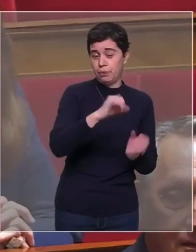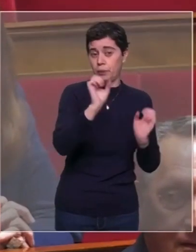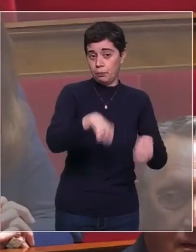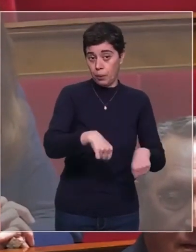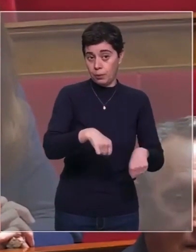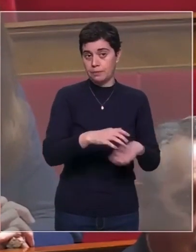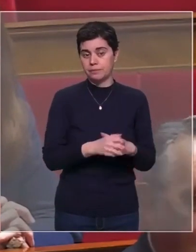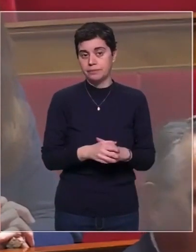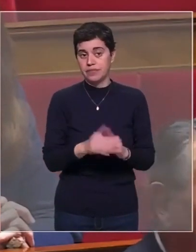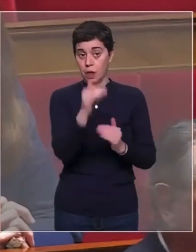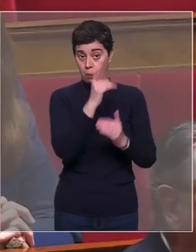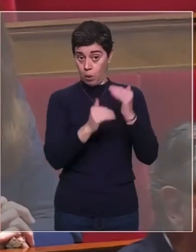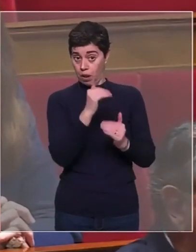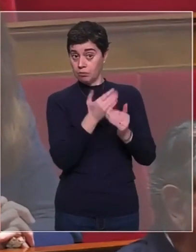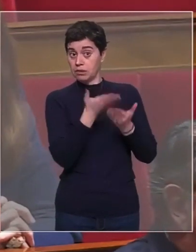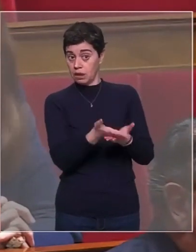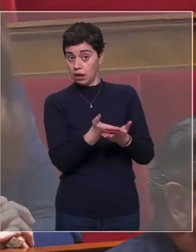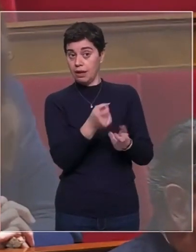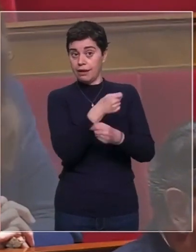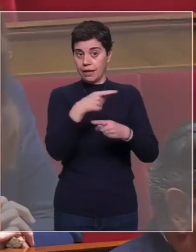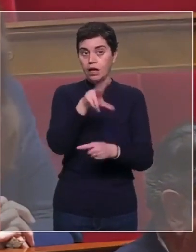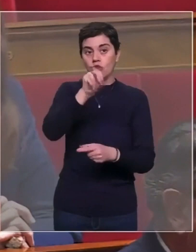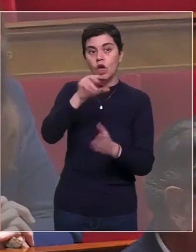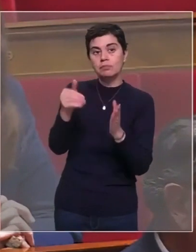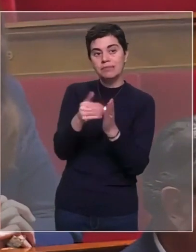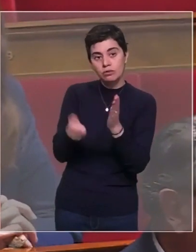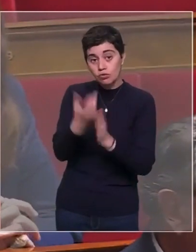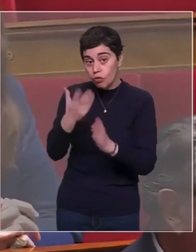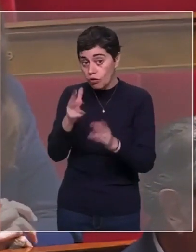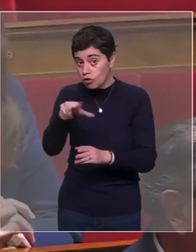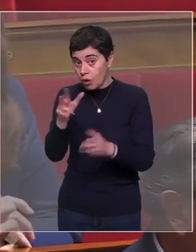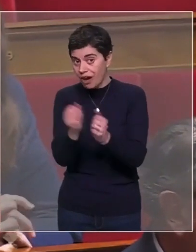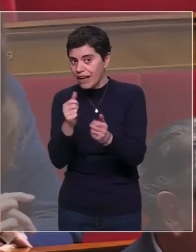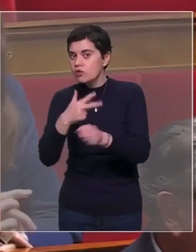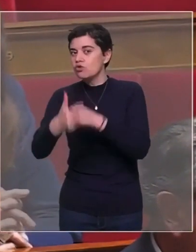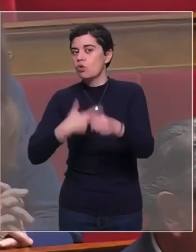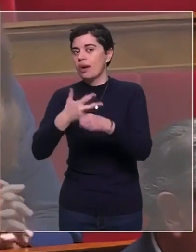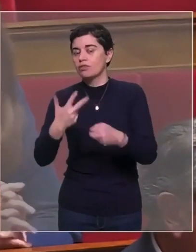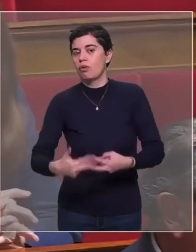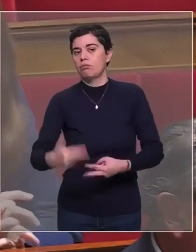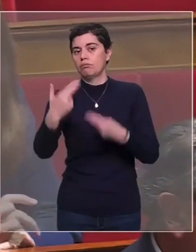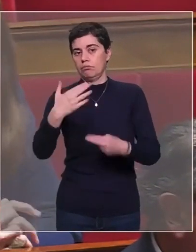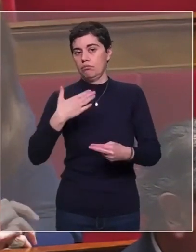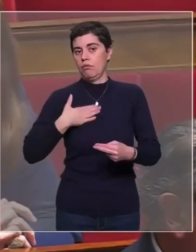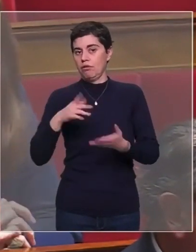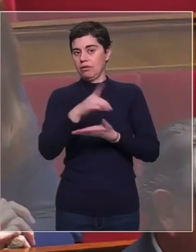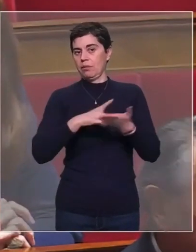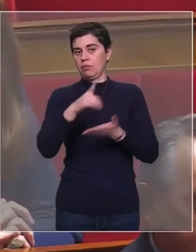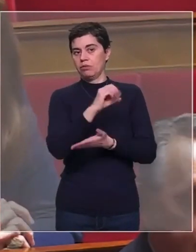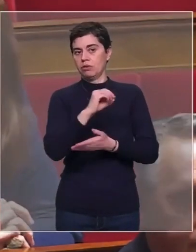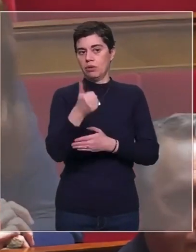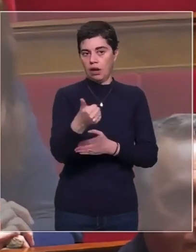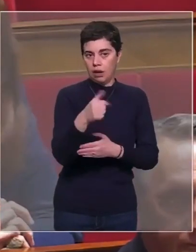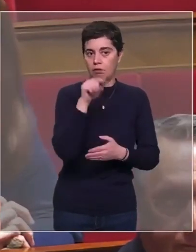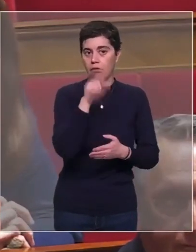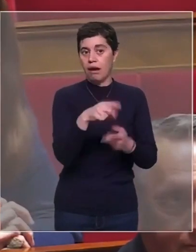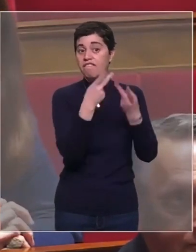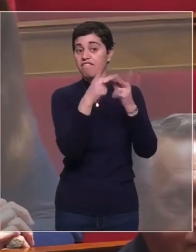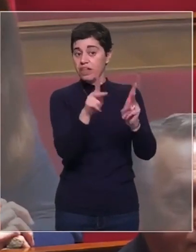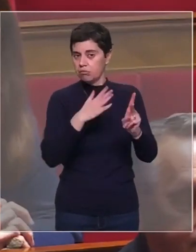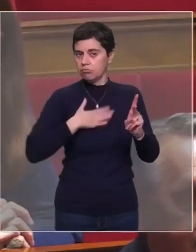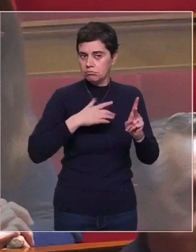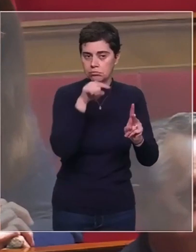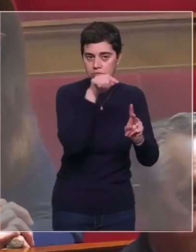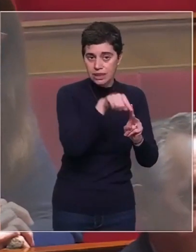Ce programme, c'est 30 000 nouveaux logements en 3 ans. Dans ma circonscription de l'Ain, sur la commune de Ferney-Voltaire,